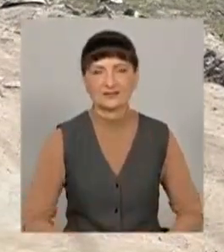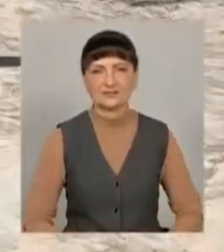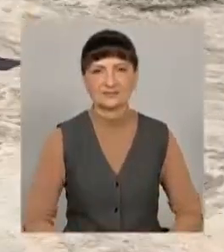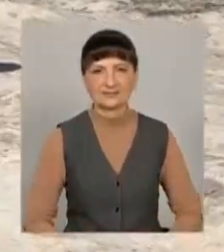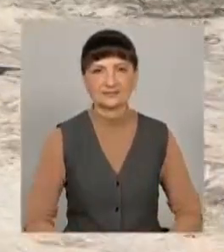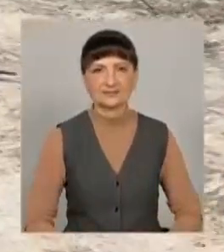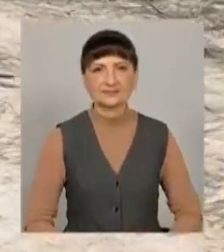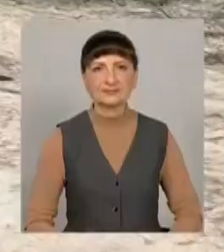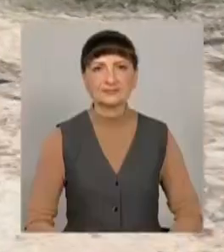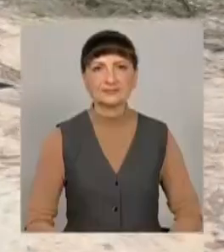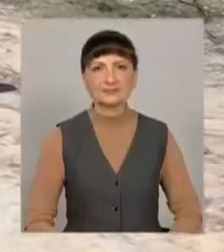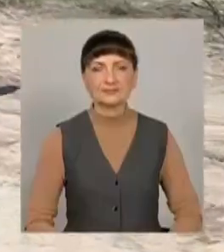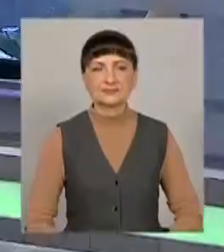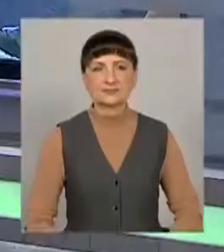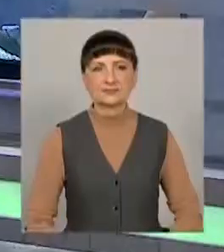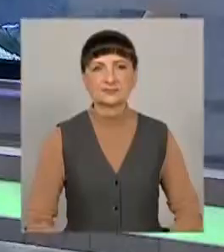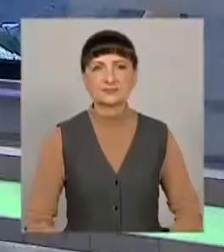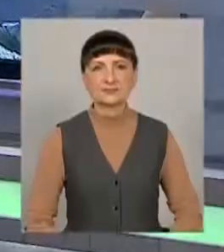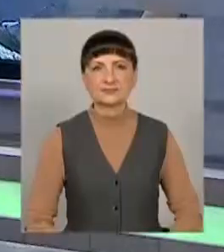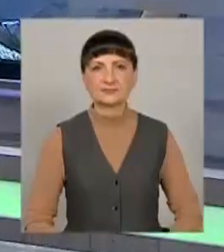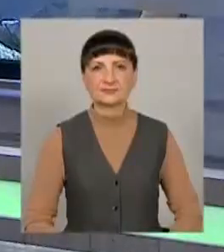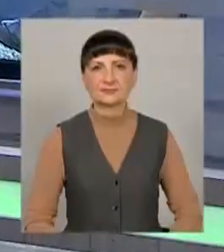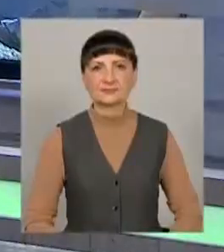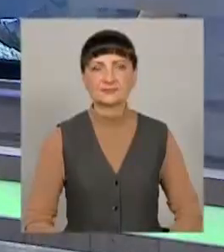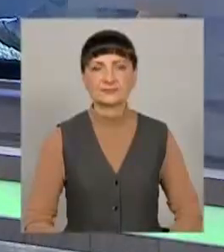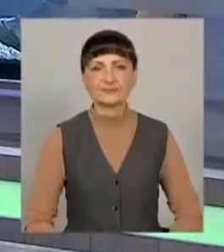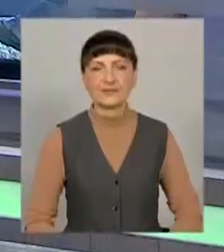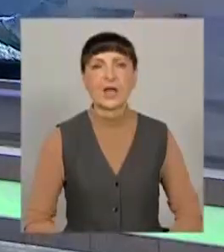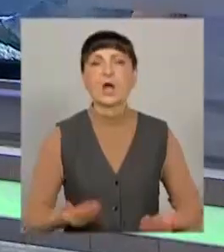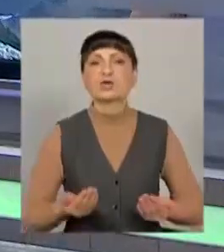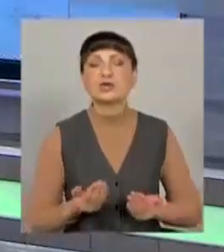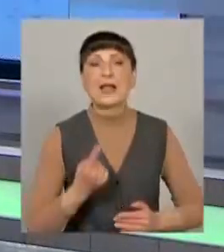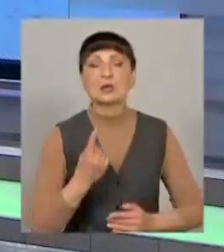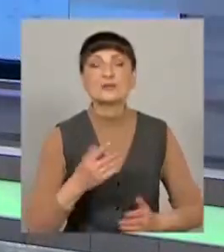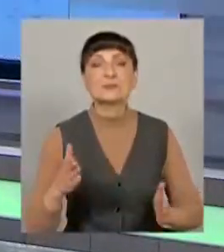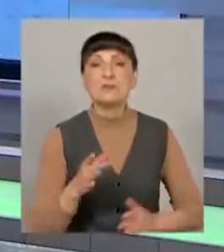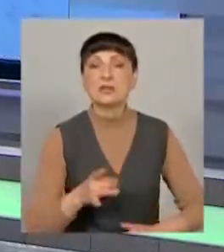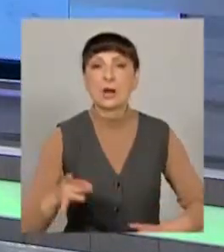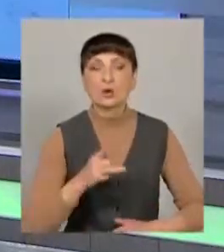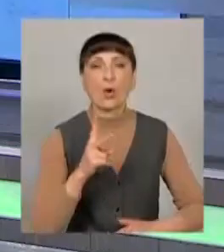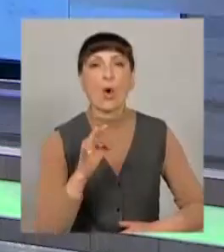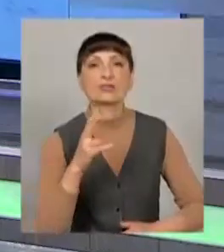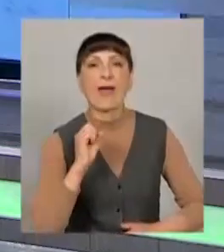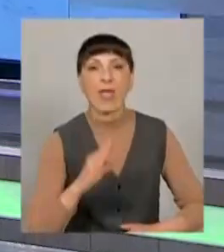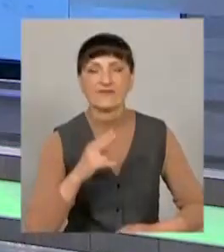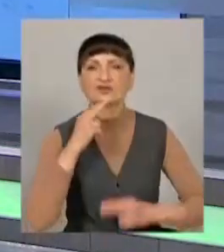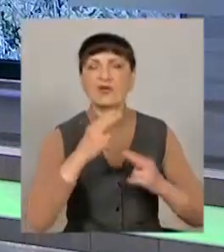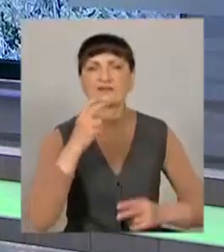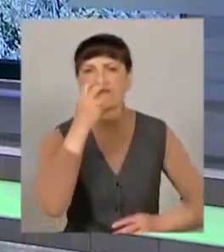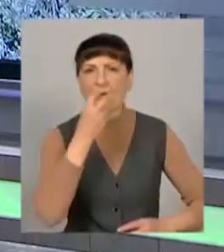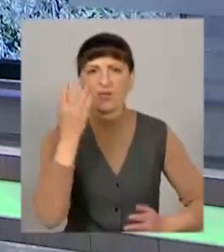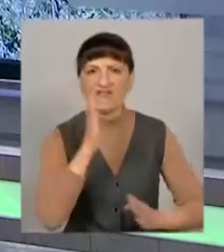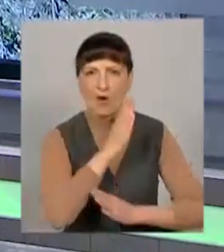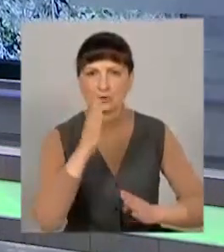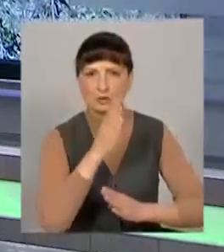Гани Калуов, телеканал «Алматы». Тем временем жители одного из микрорайонов Кунаева жалуются на зловоние.